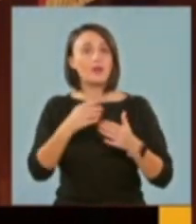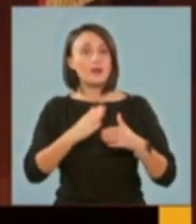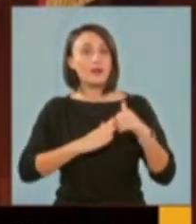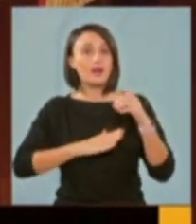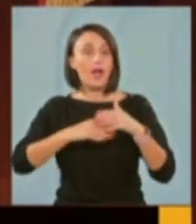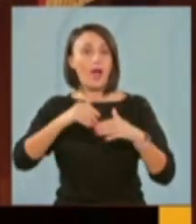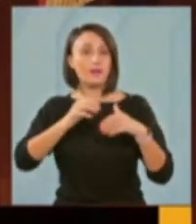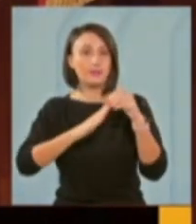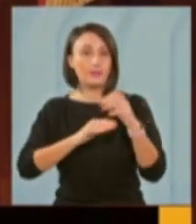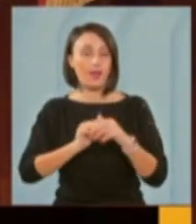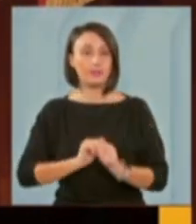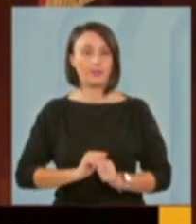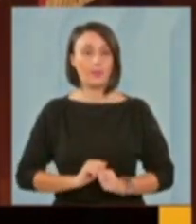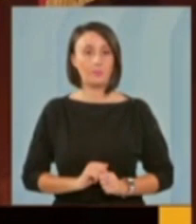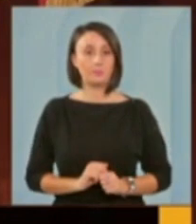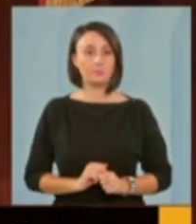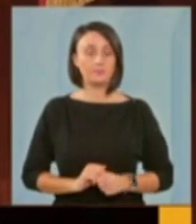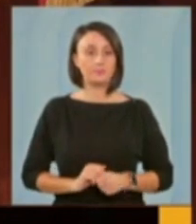calitatea